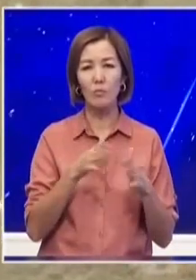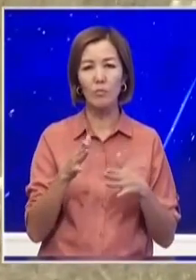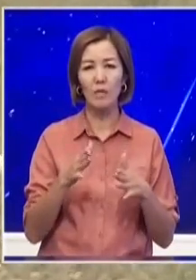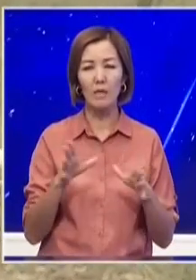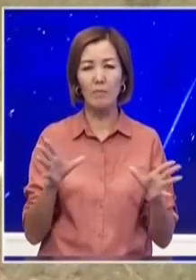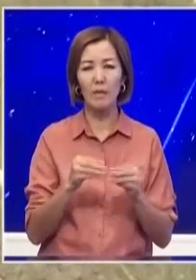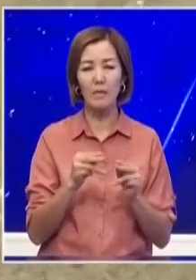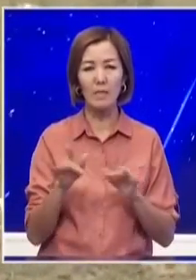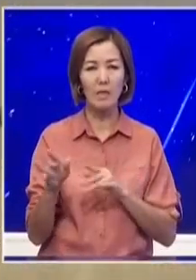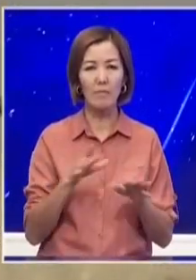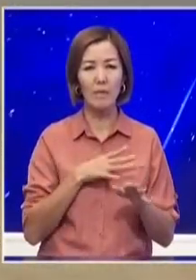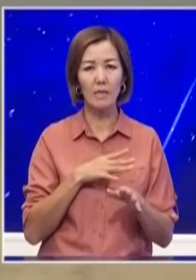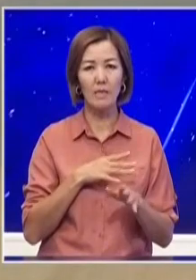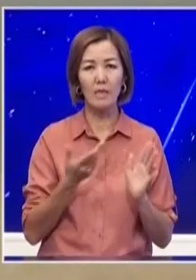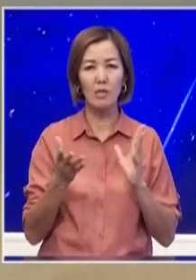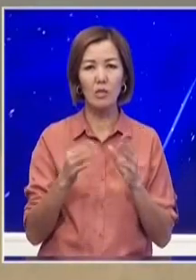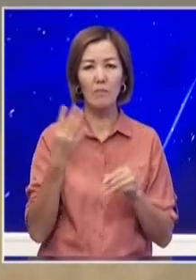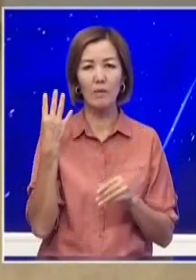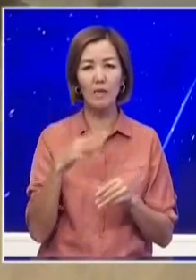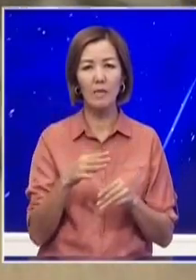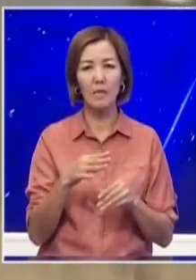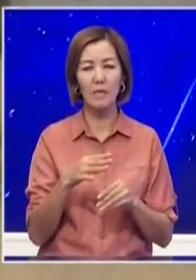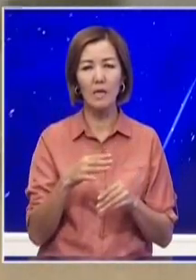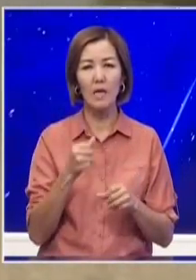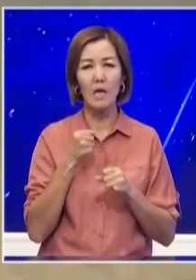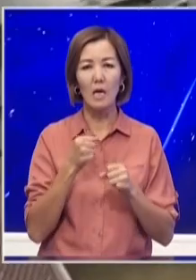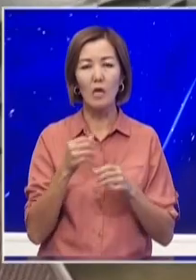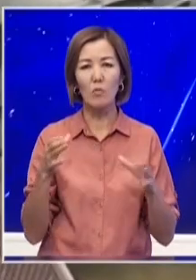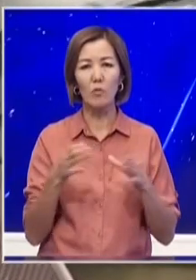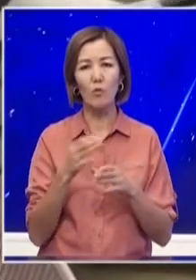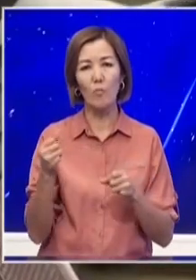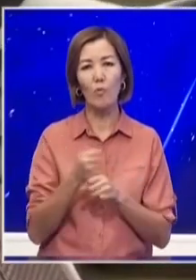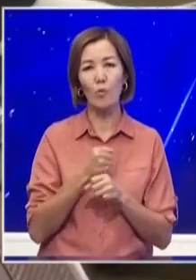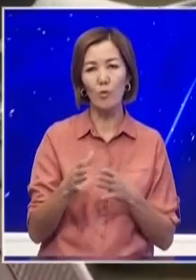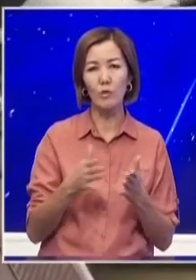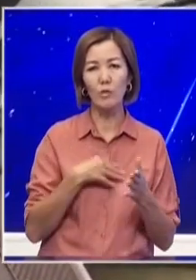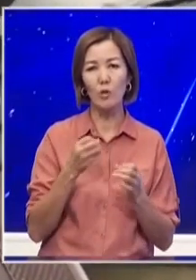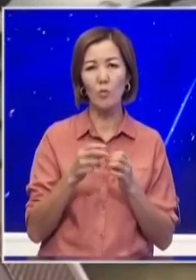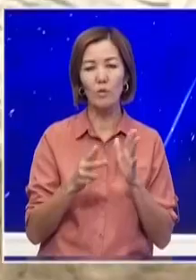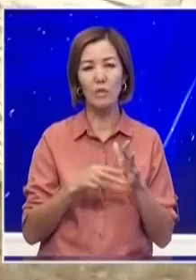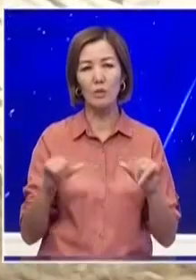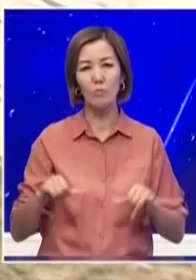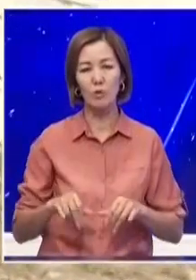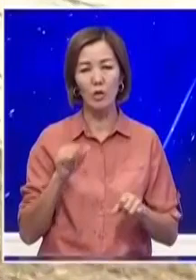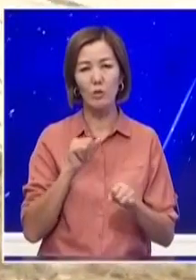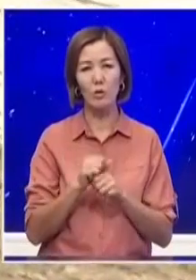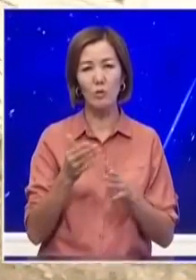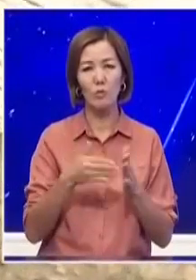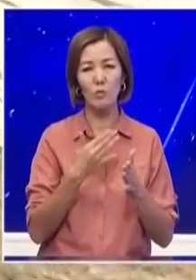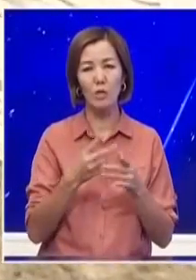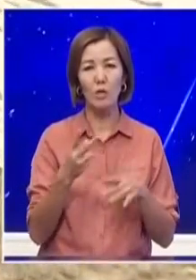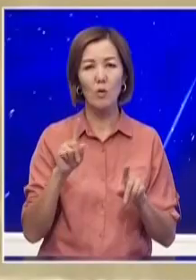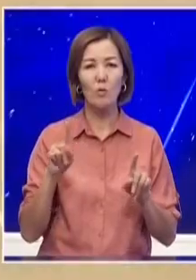Сөйтіп шекарашылар жалпы саны 40 қаралық қарулы топпен қоян-қолтық ұрыс салып 18 бұзақының көзін жойды. Екеуін